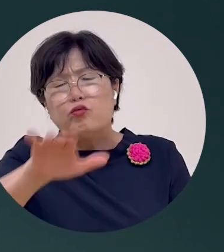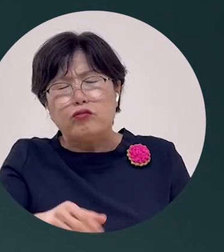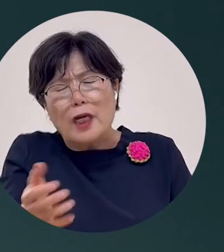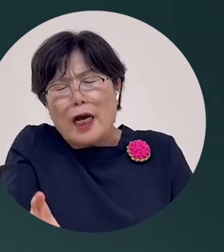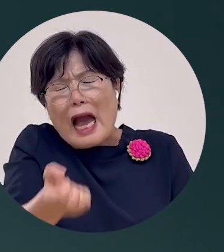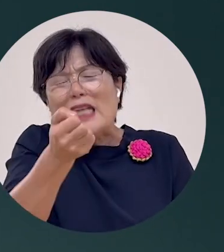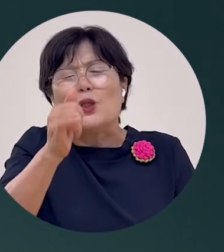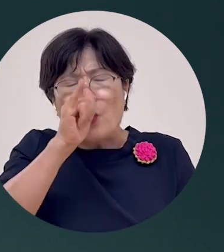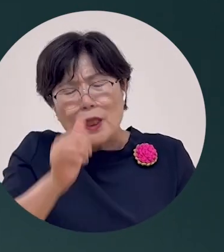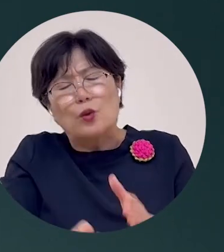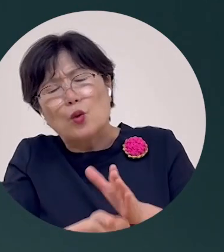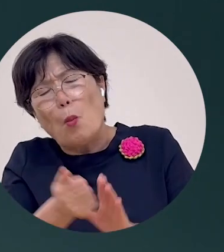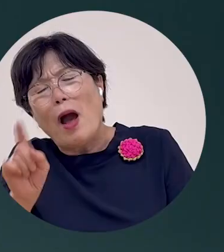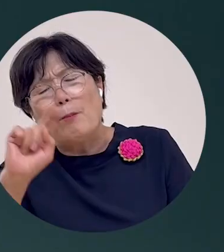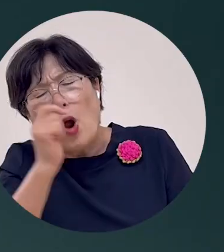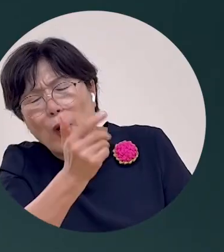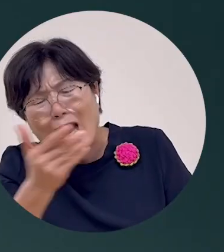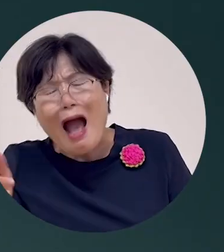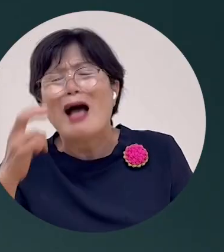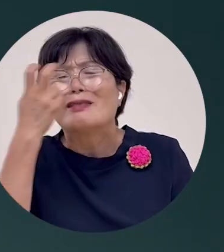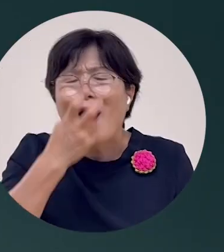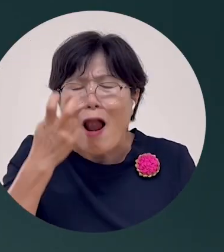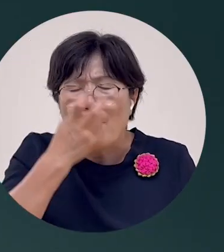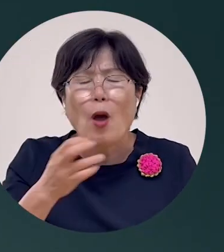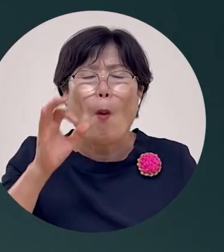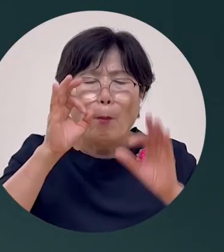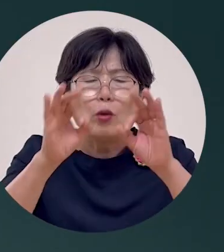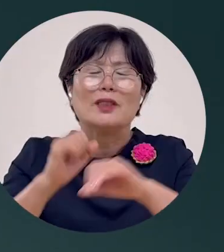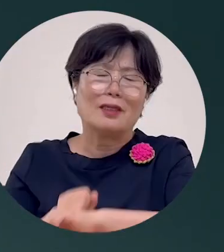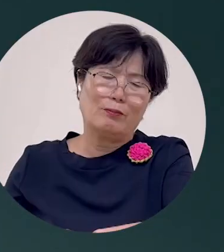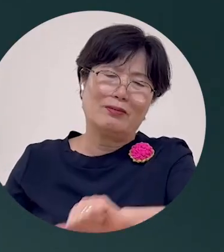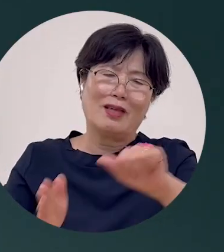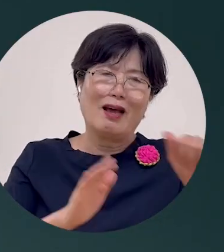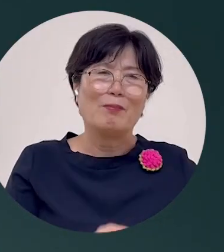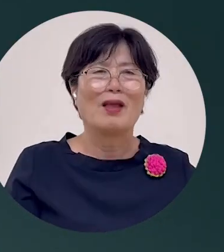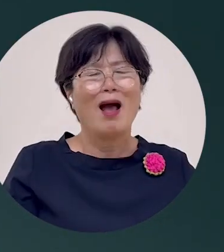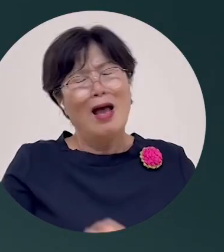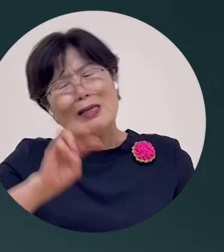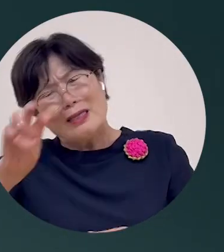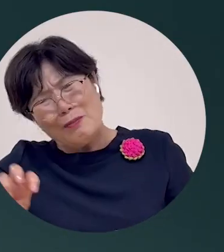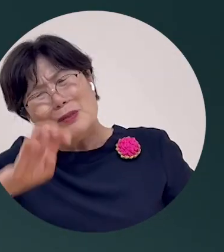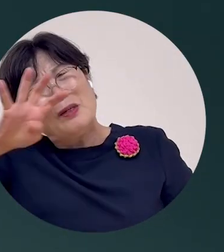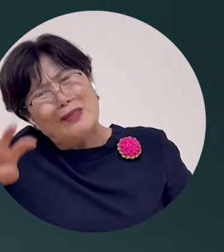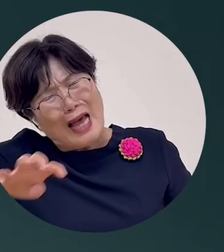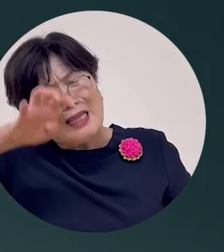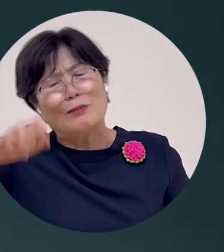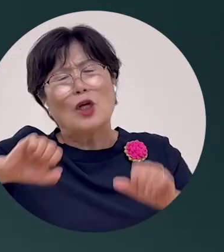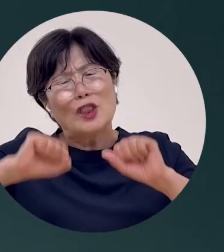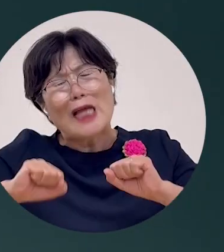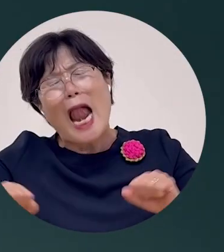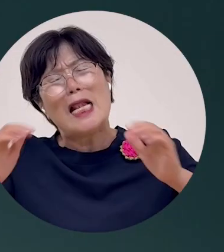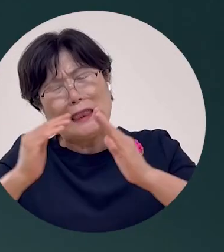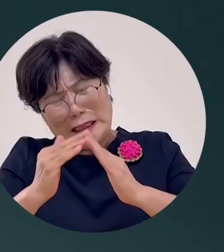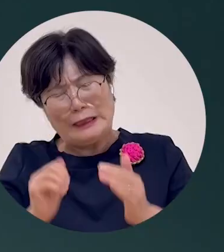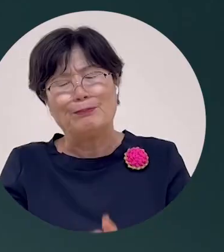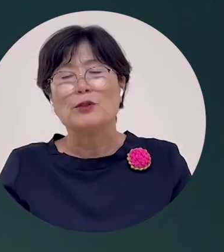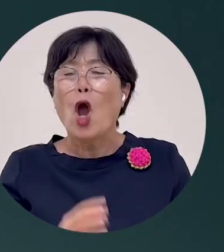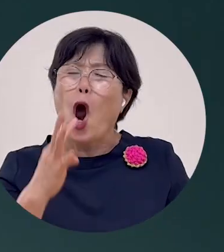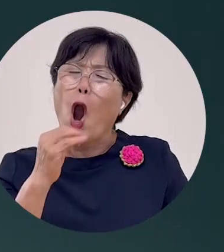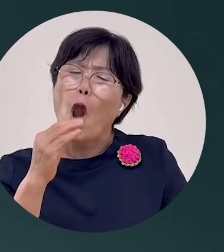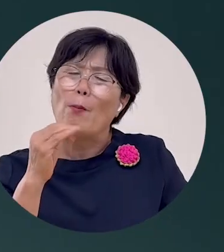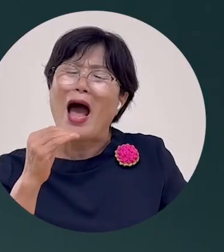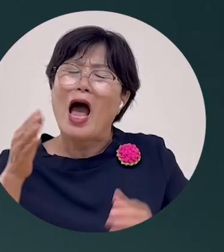인간들이 소망을 갖고 있는 게 뭔가 살펴보세요. 몇십 년 살 집, 몇 년 타고 다닐